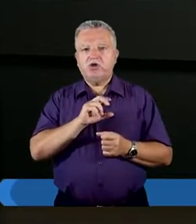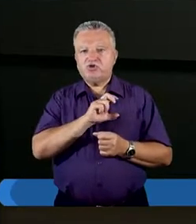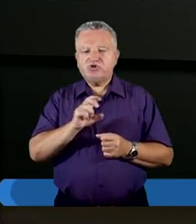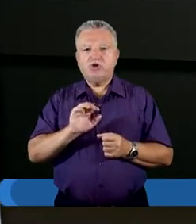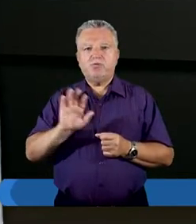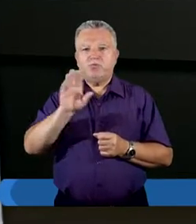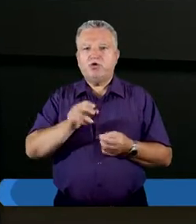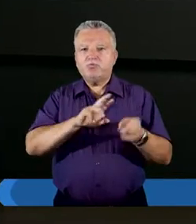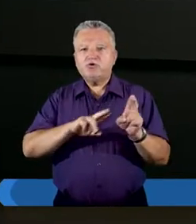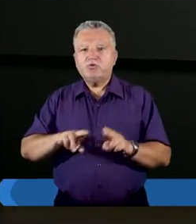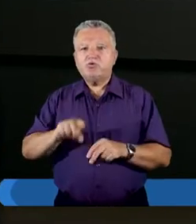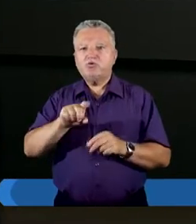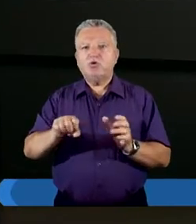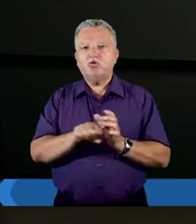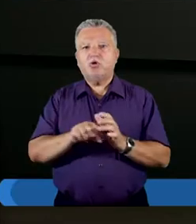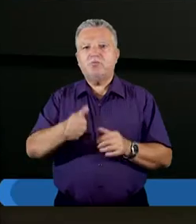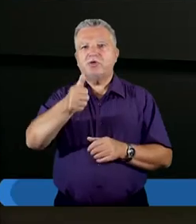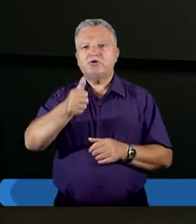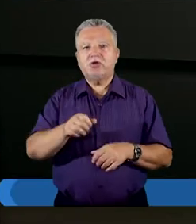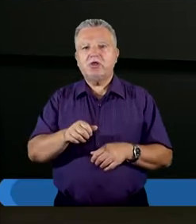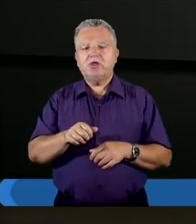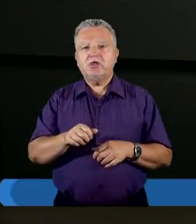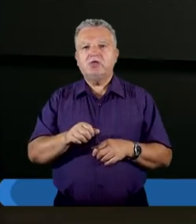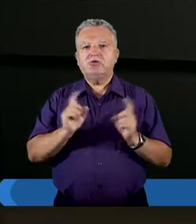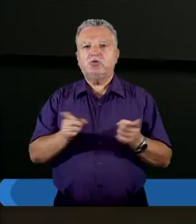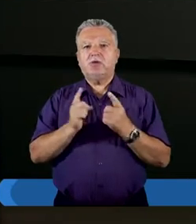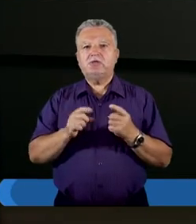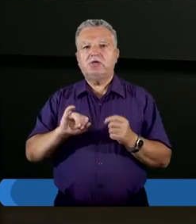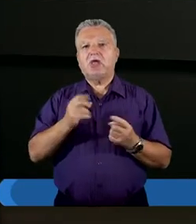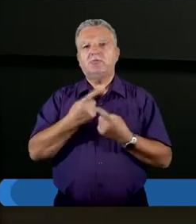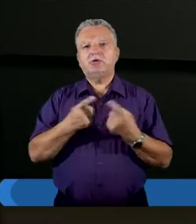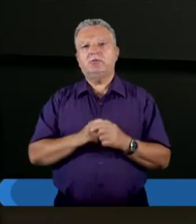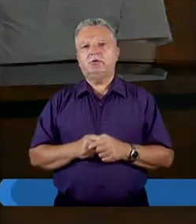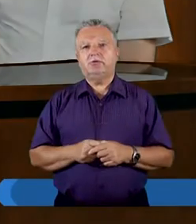jego pierwotnego stanu. No jak myślimy?